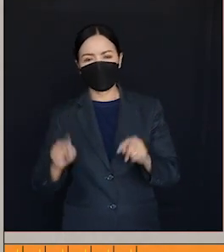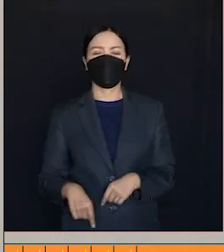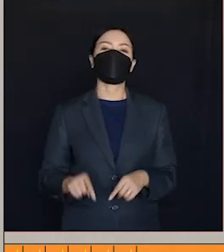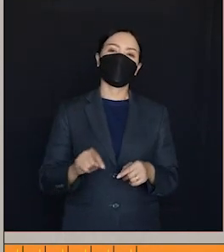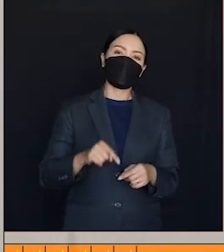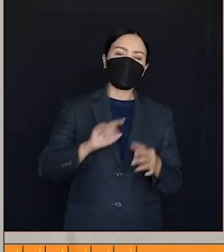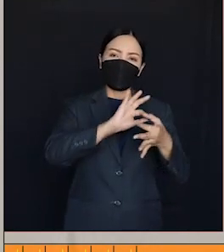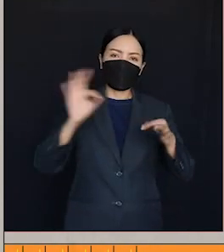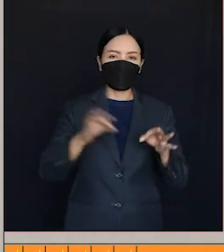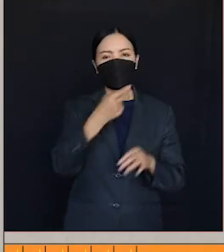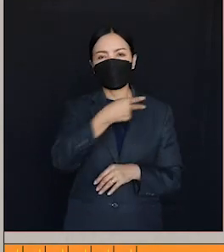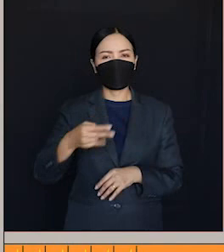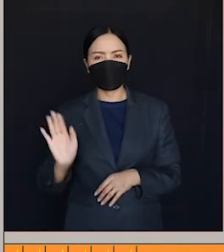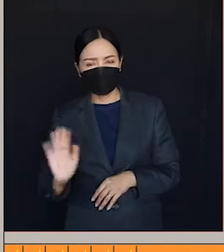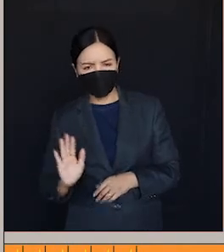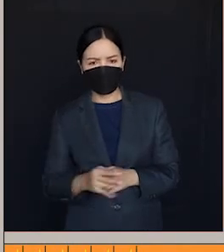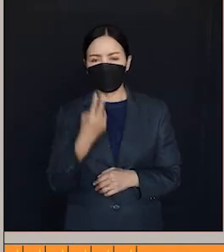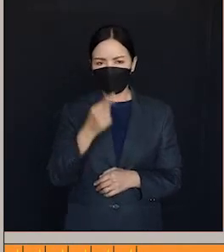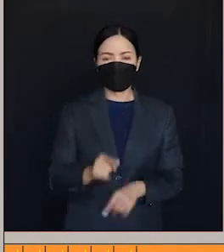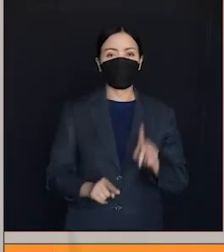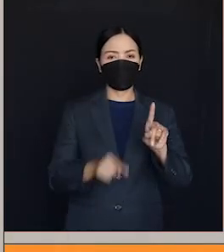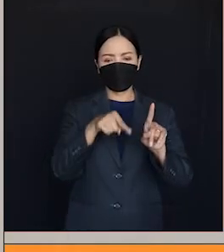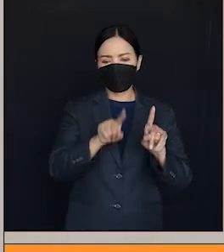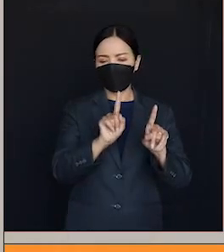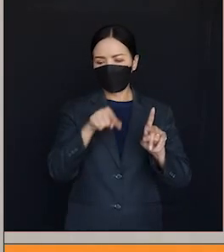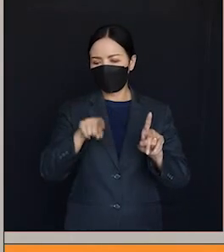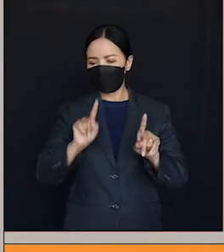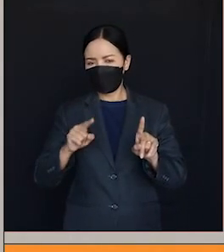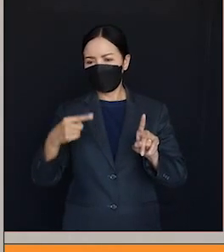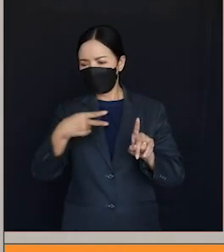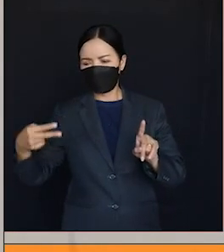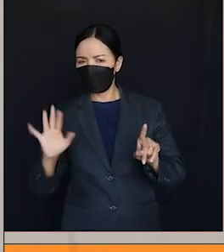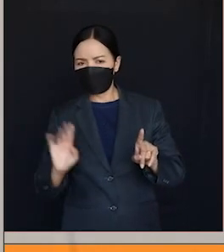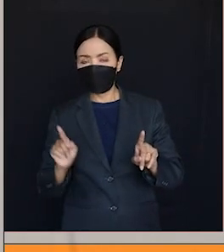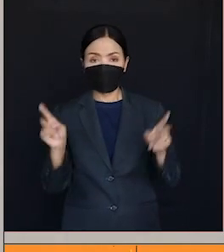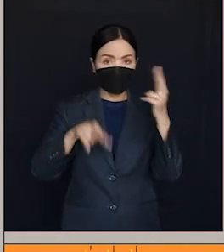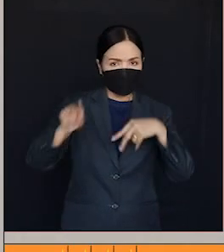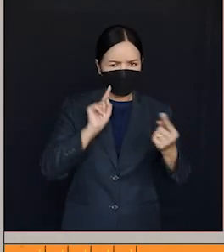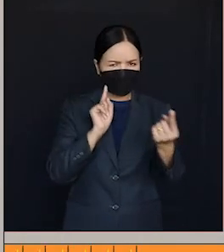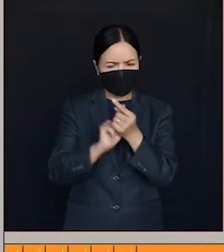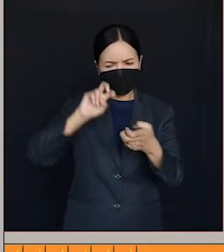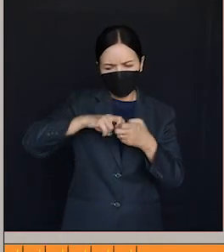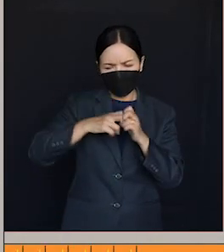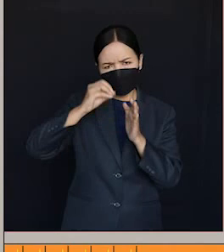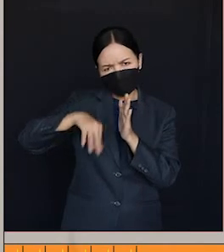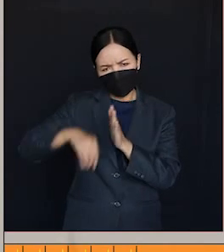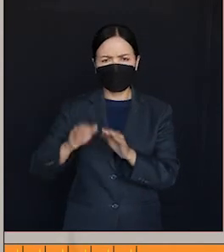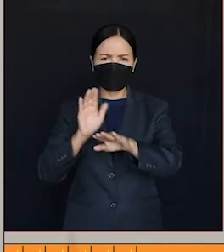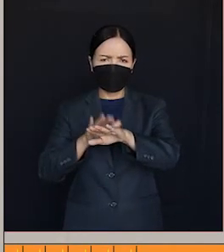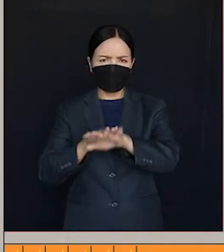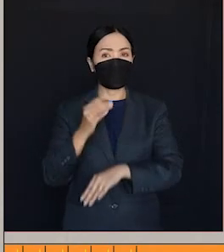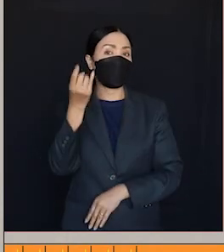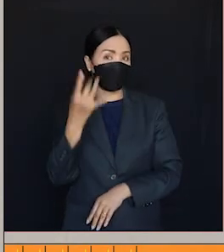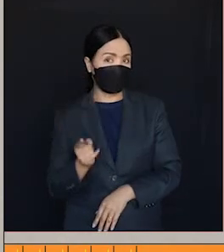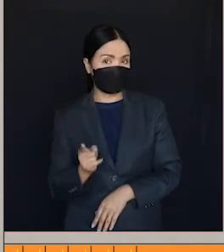เงี้ยครับเราก็จะสามารถดูได้เลยว่าใน 1.1.1 ที่ไม่เป็นข้อความตัวนี้เนี่ยเราตรวจพบข้อผิดพลาดหรือการแจ้งเตือนอะไรบ้